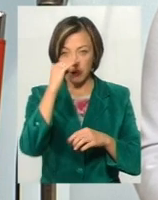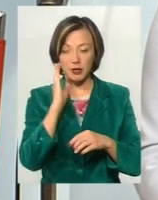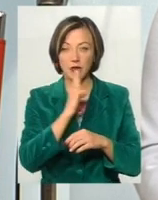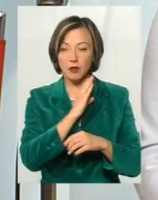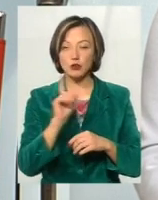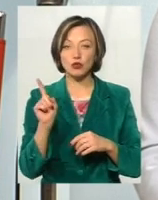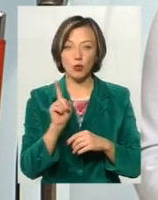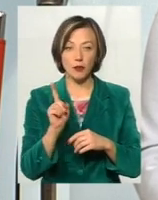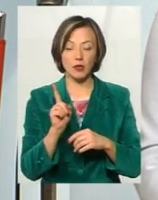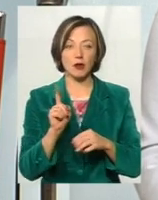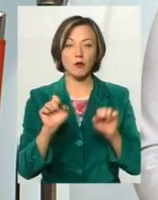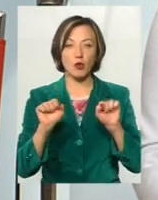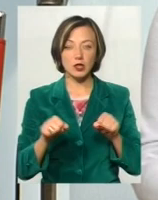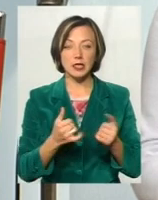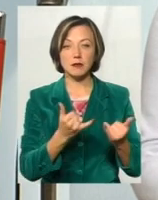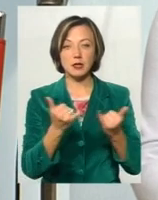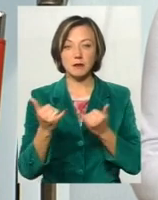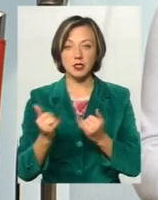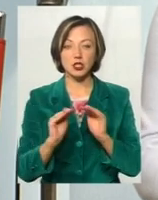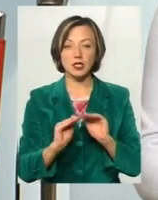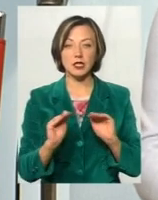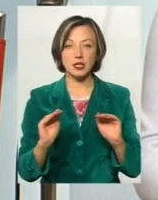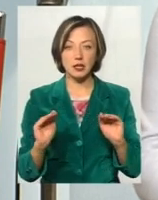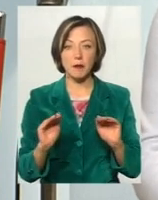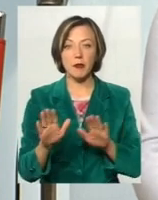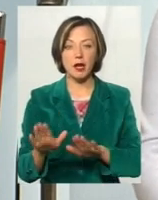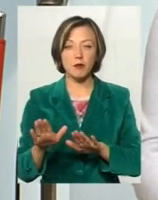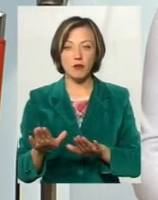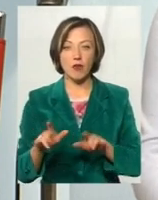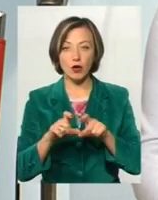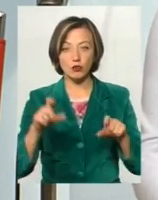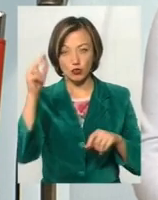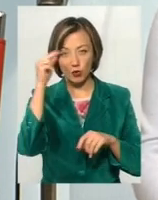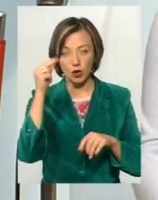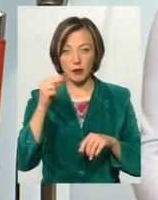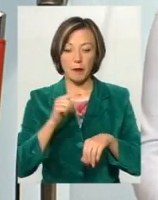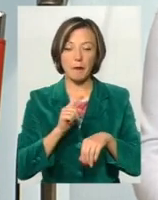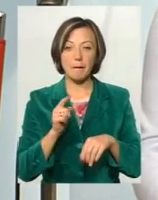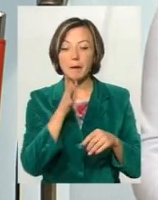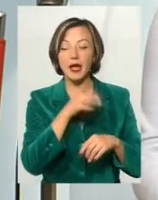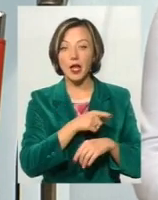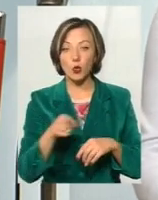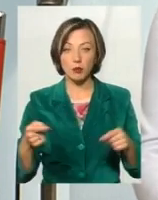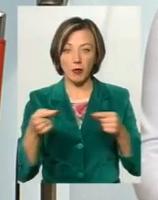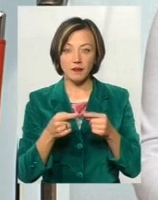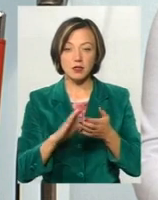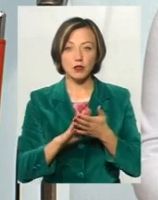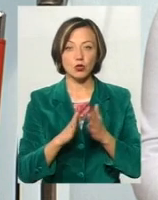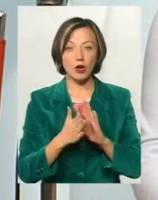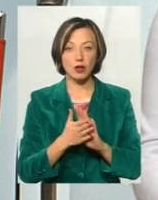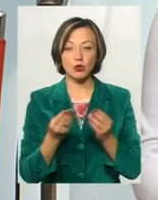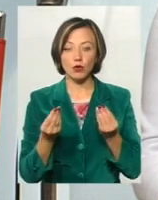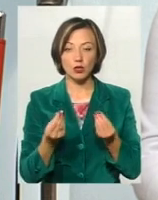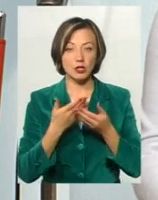тією метою, щоб могти забезпечити дітям перебування у школі десь на якийсь певний період, тому що ситуація,